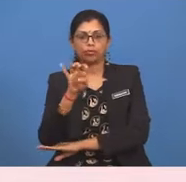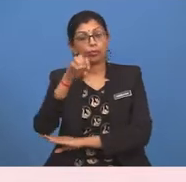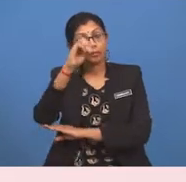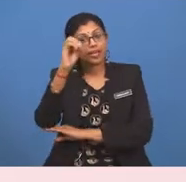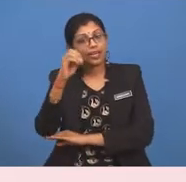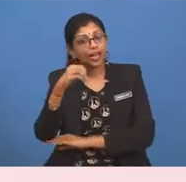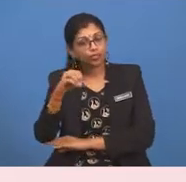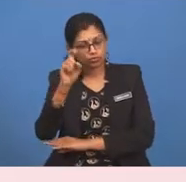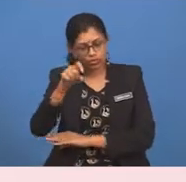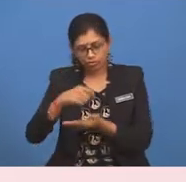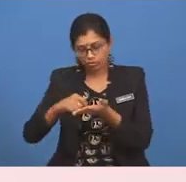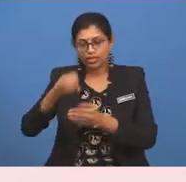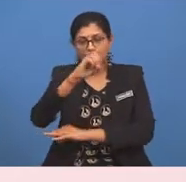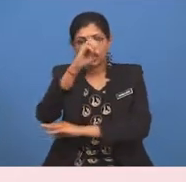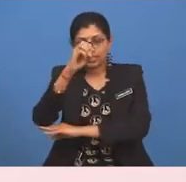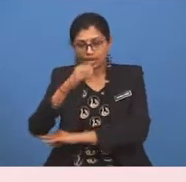340%.